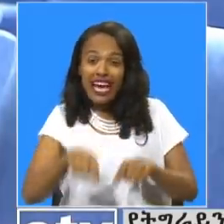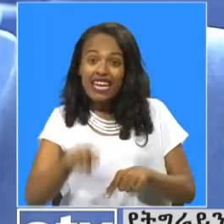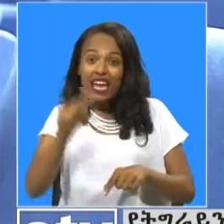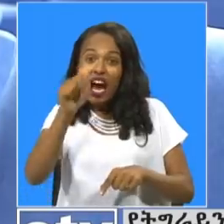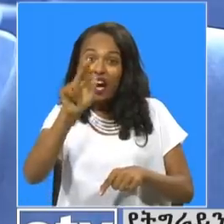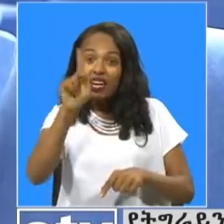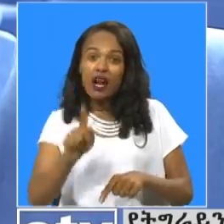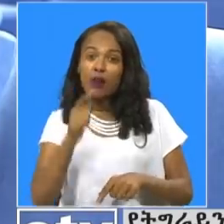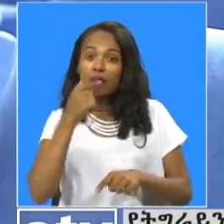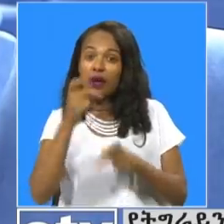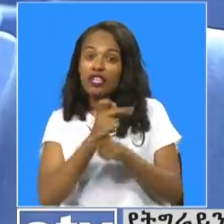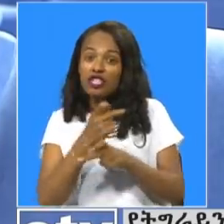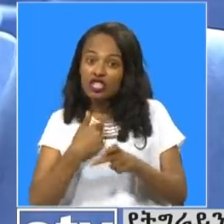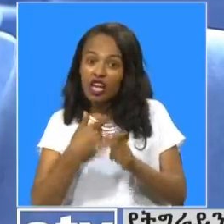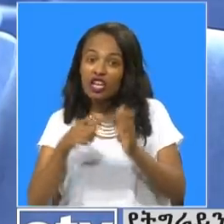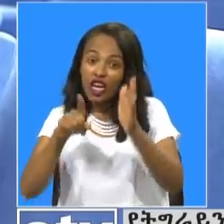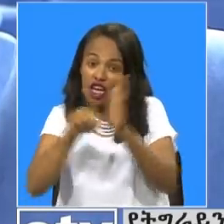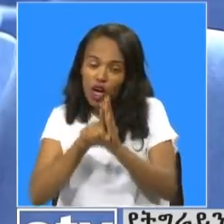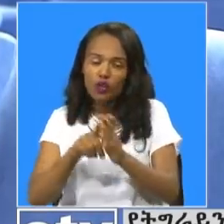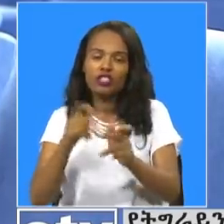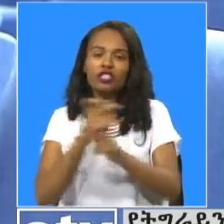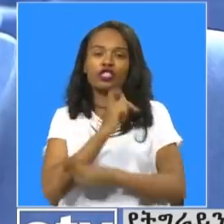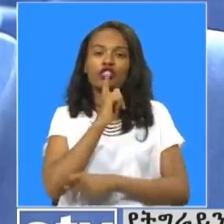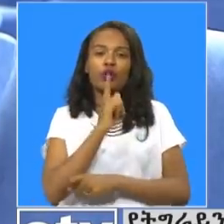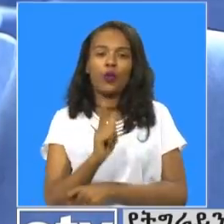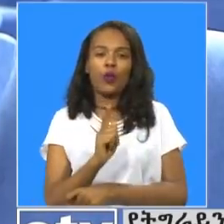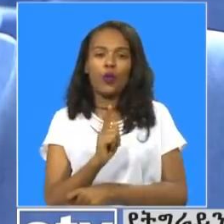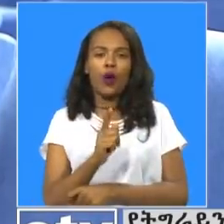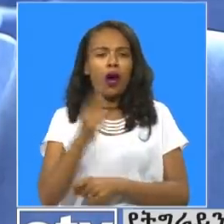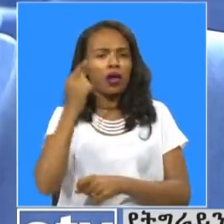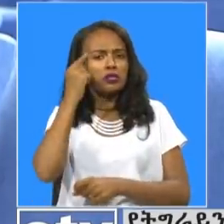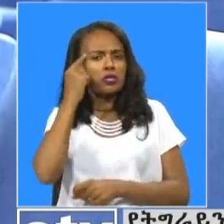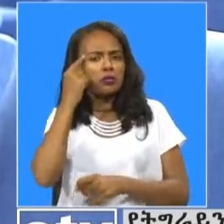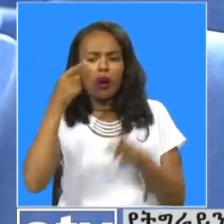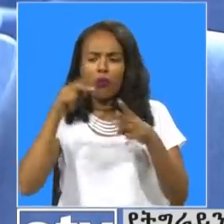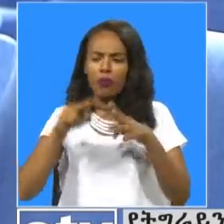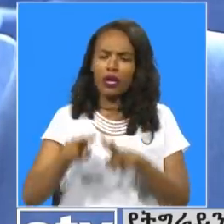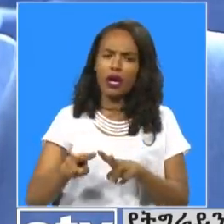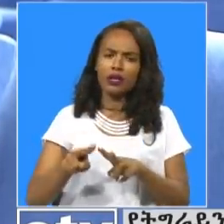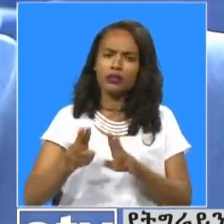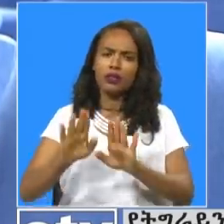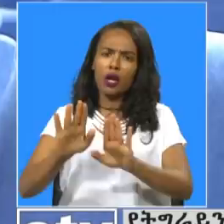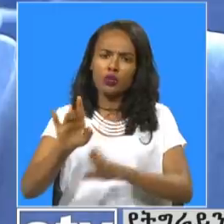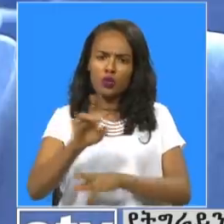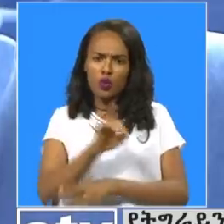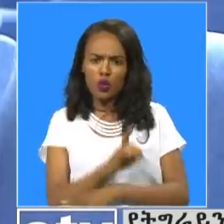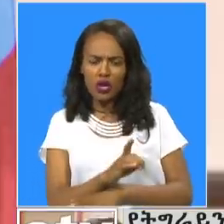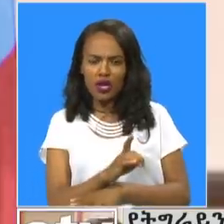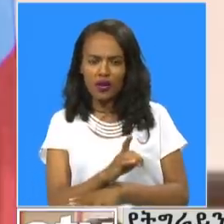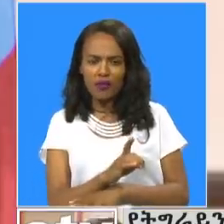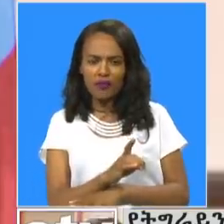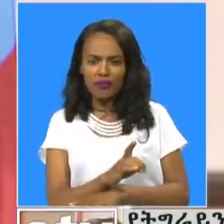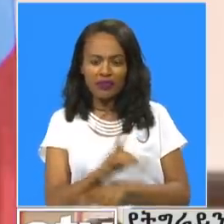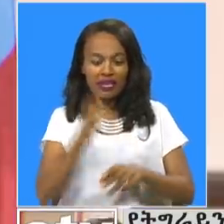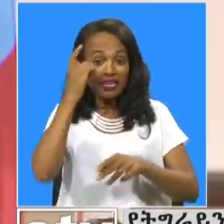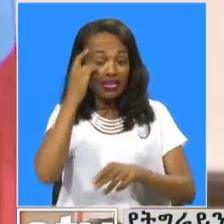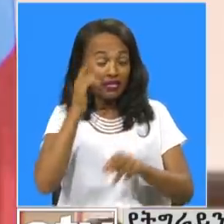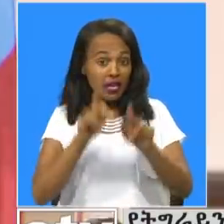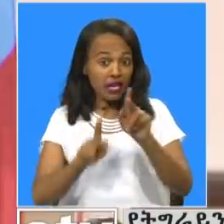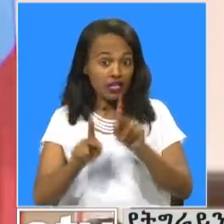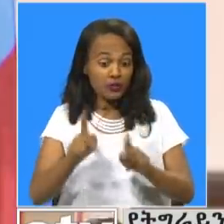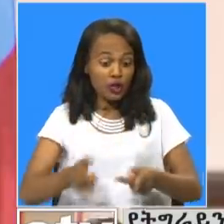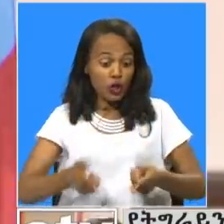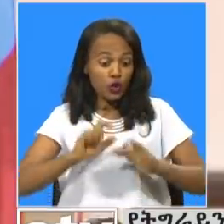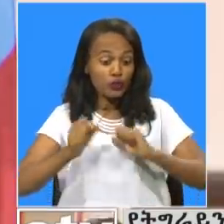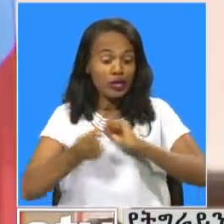አረና የሚባል ድርጅት አለ፣ ህጋዊ ድርጅት፣ አስተሳሰብ ያለው፣ አመለካከት ያለው፣ የራሱ የሆነ የትግራይ ህዝብ